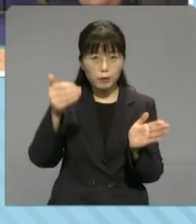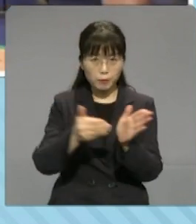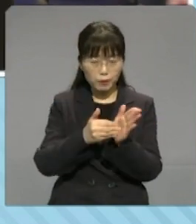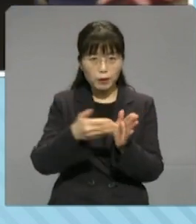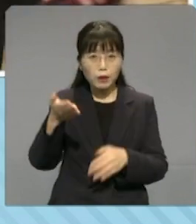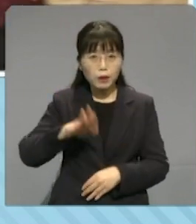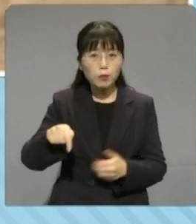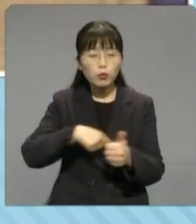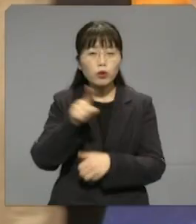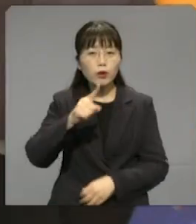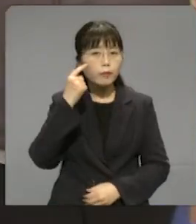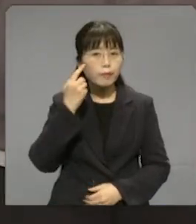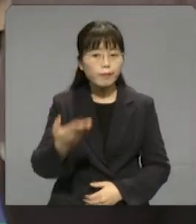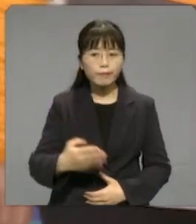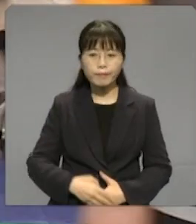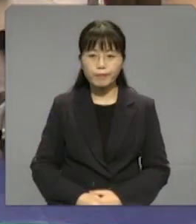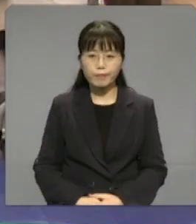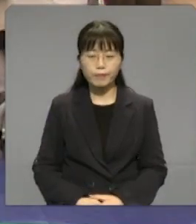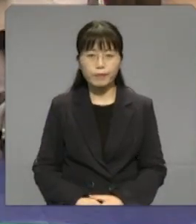어떻습니까?